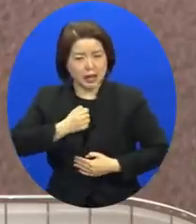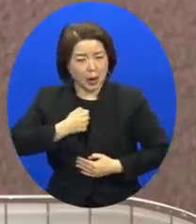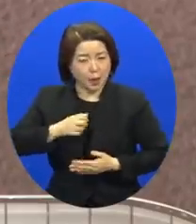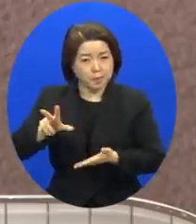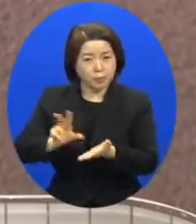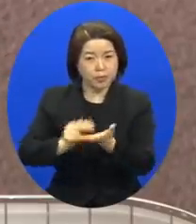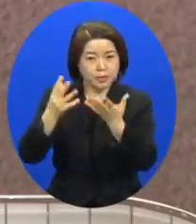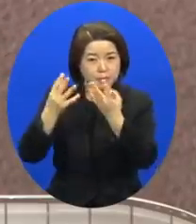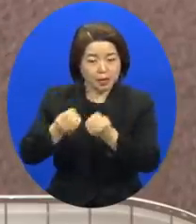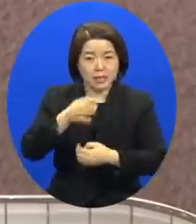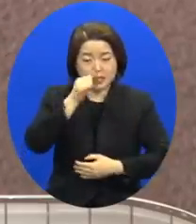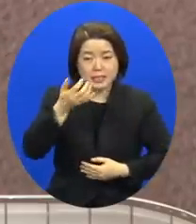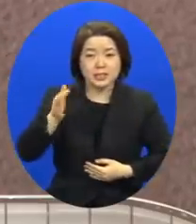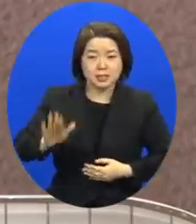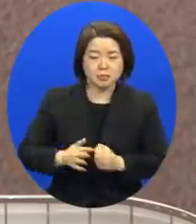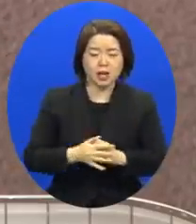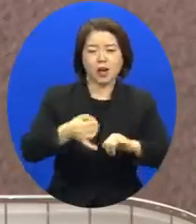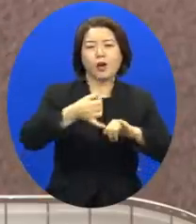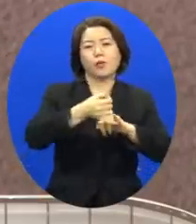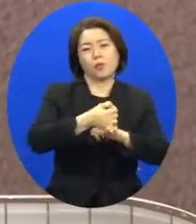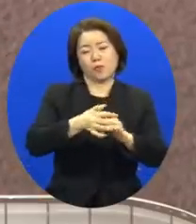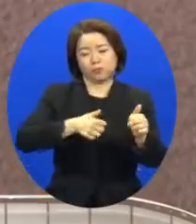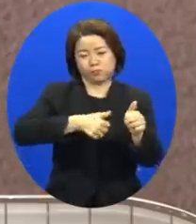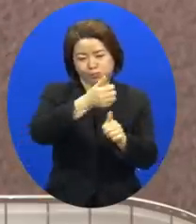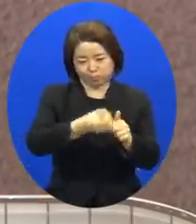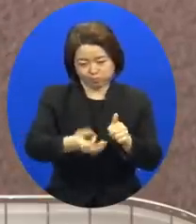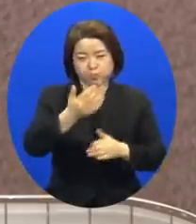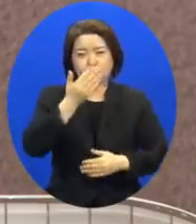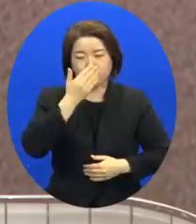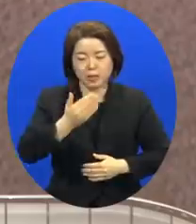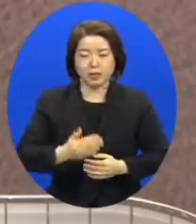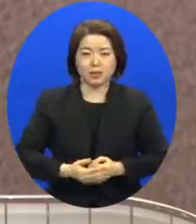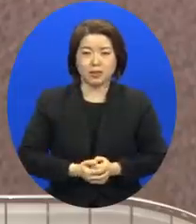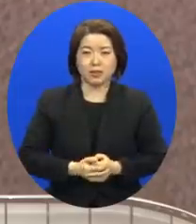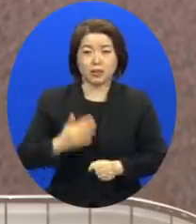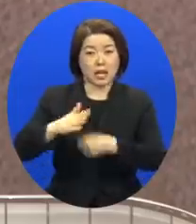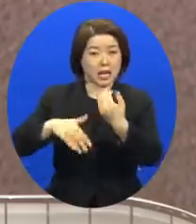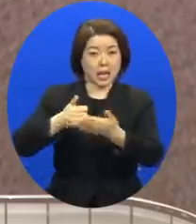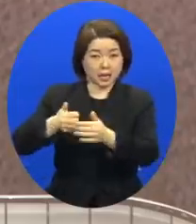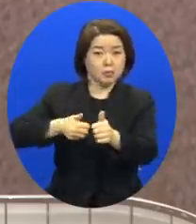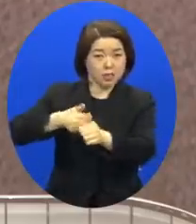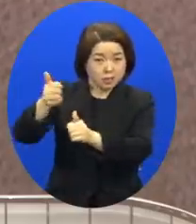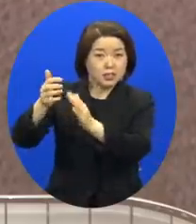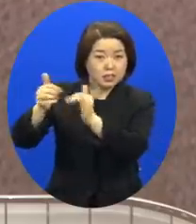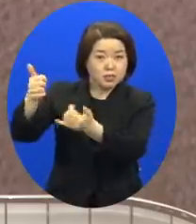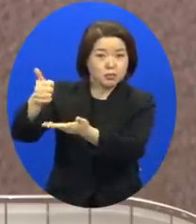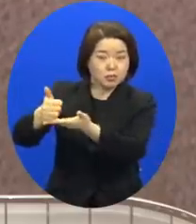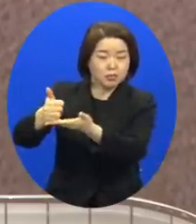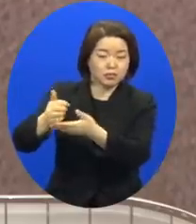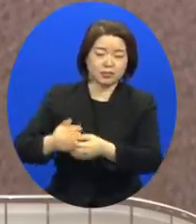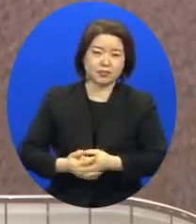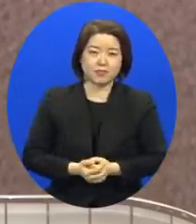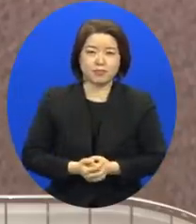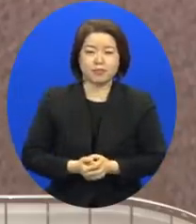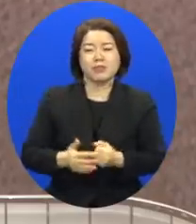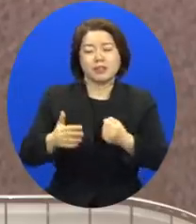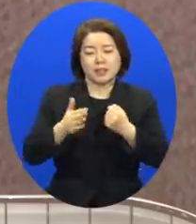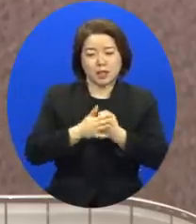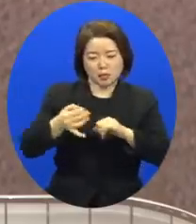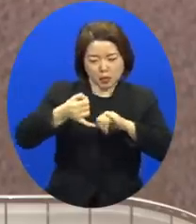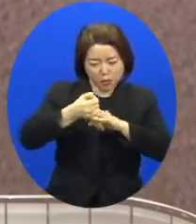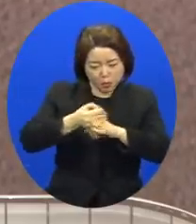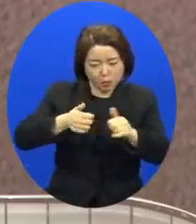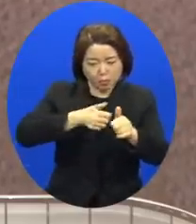많아도 반드시 승리하게 되어 있습니다 하나님이 이 기시는 분이십니까 반드시 승리하게